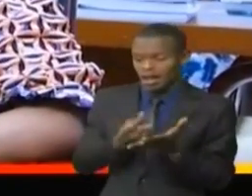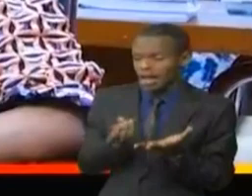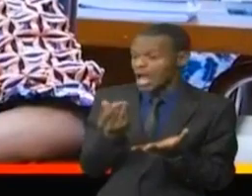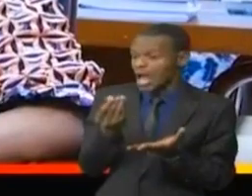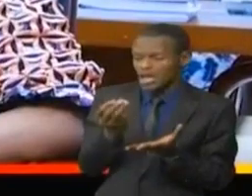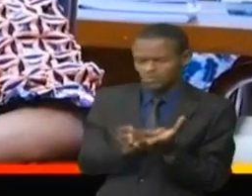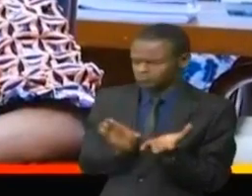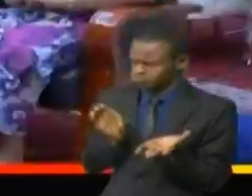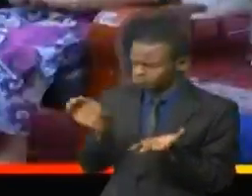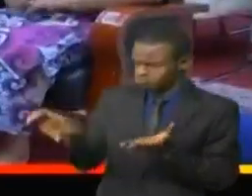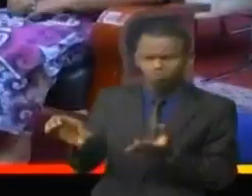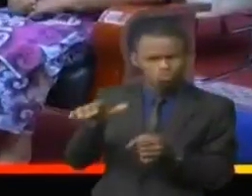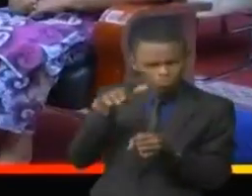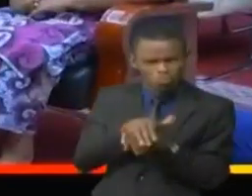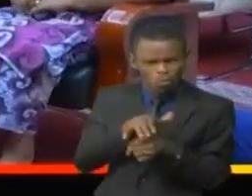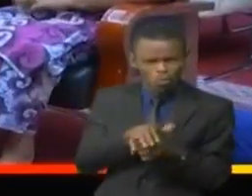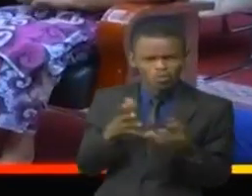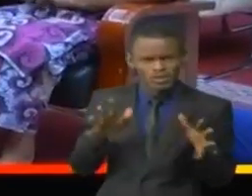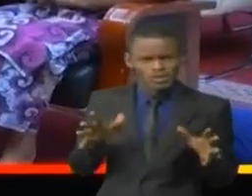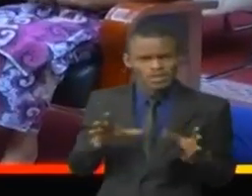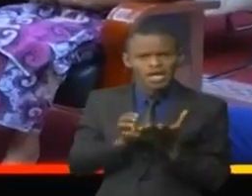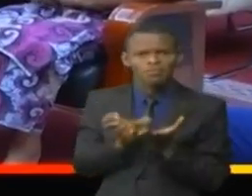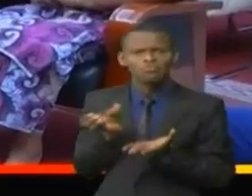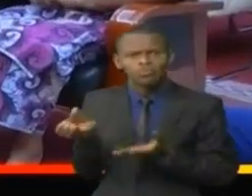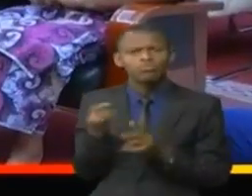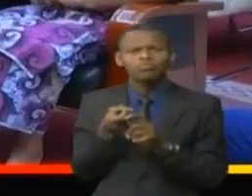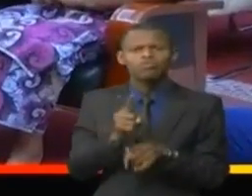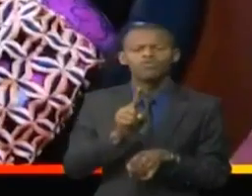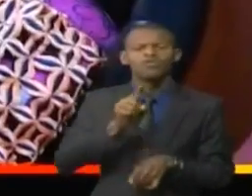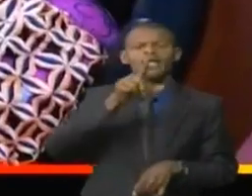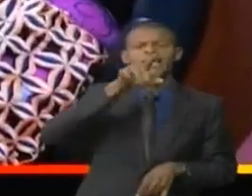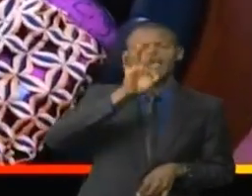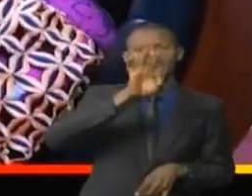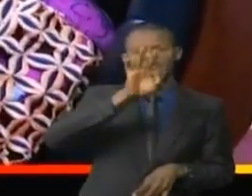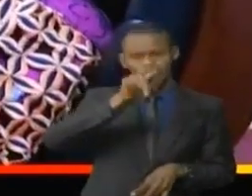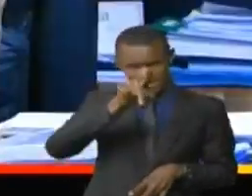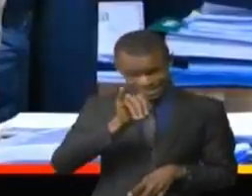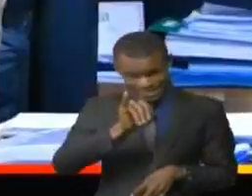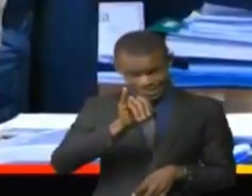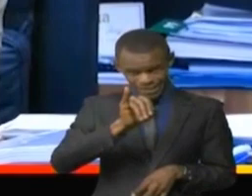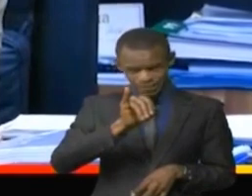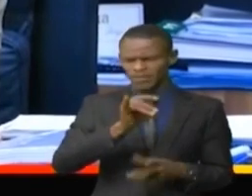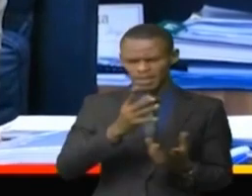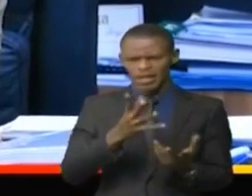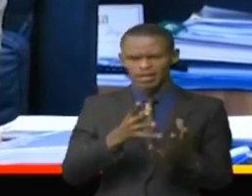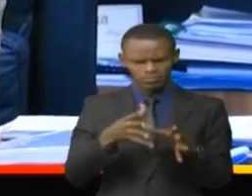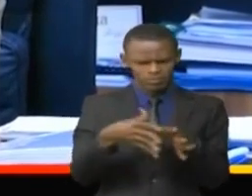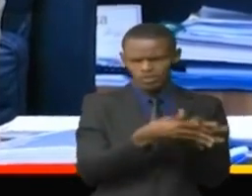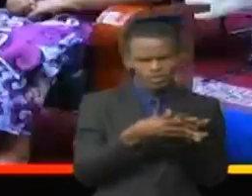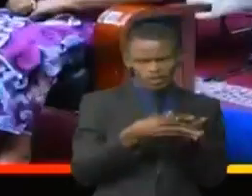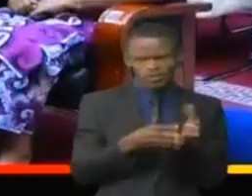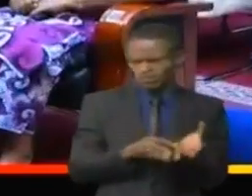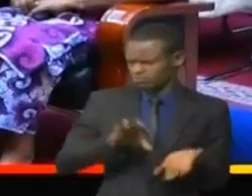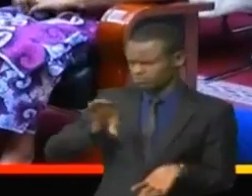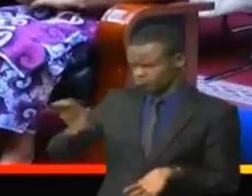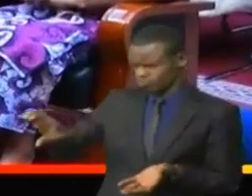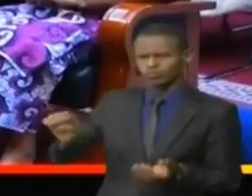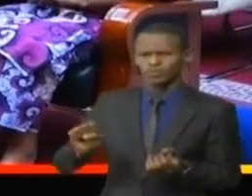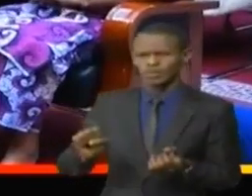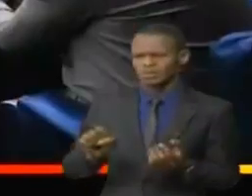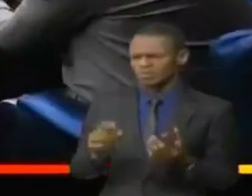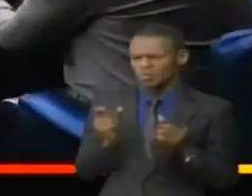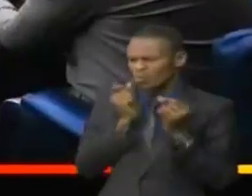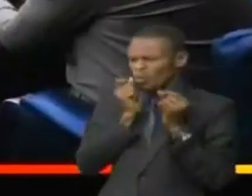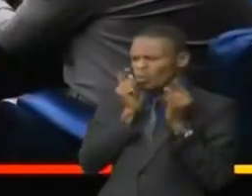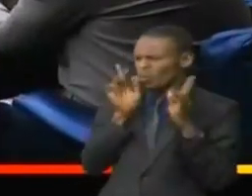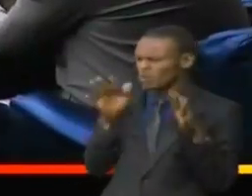le FPI au profit des 10 projets. Voilà pourquoi la direction de l'Inspection générale des finances a résolu d'envoyer